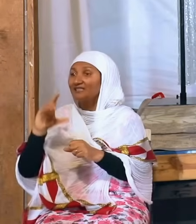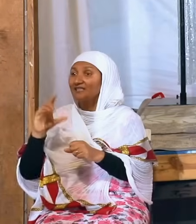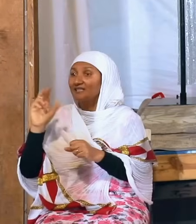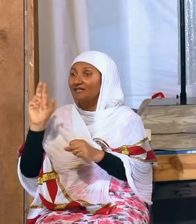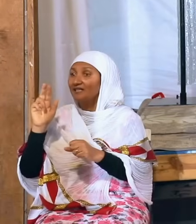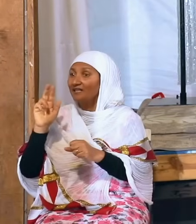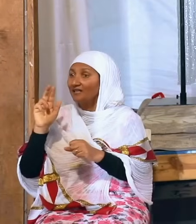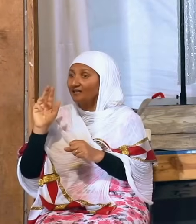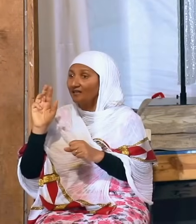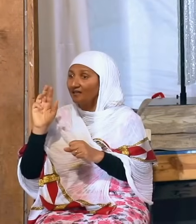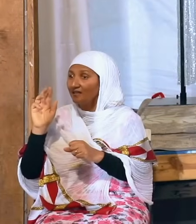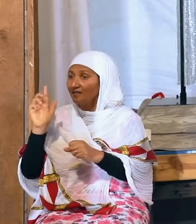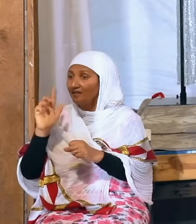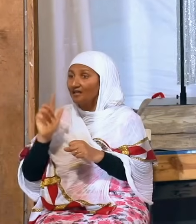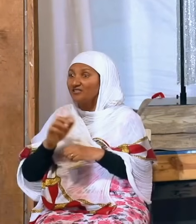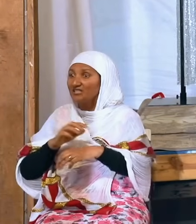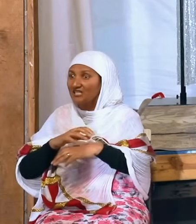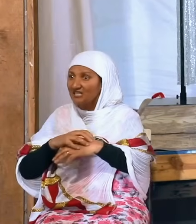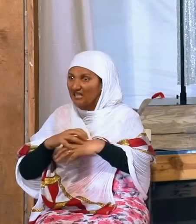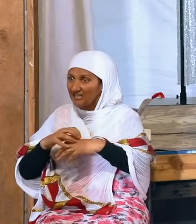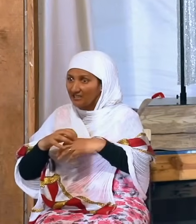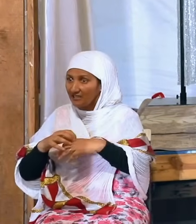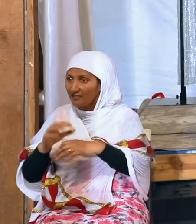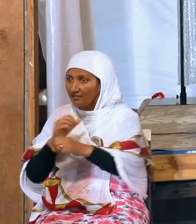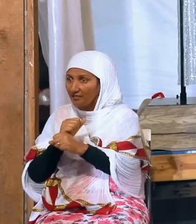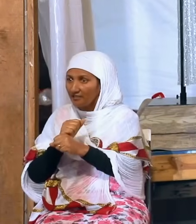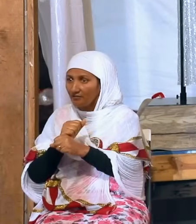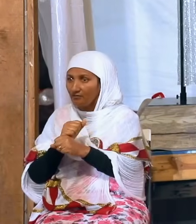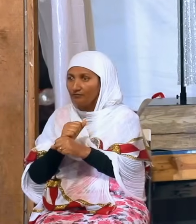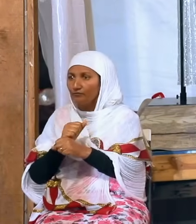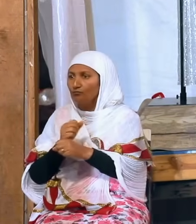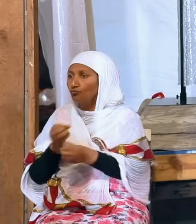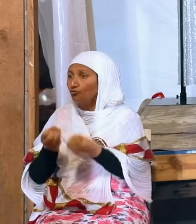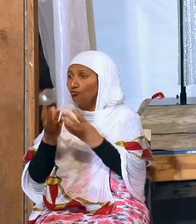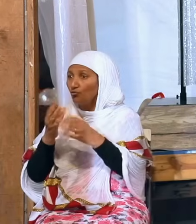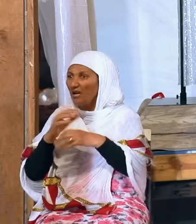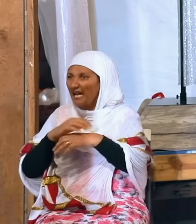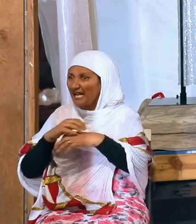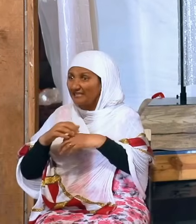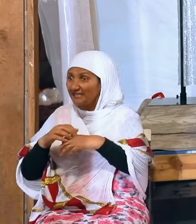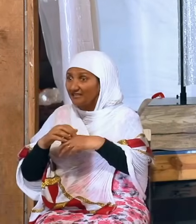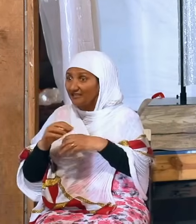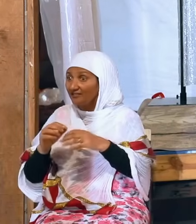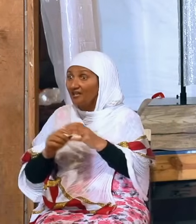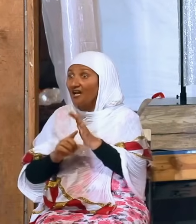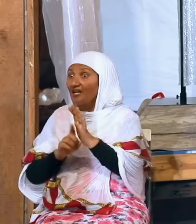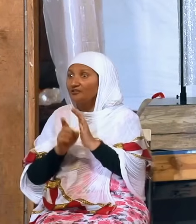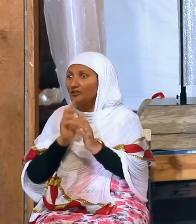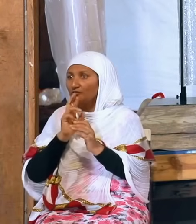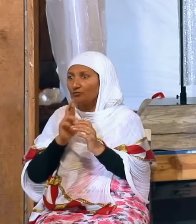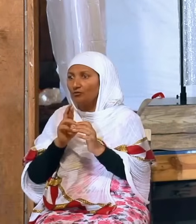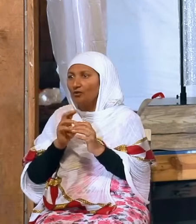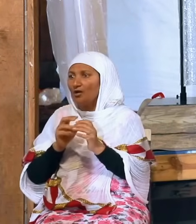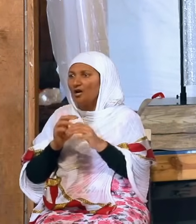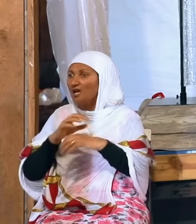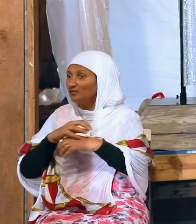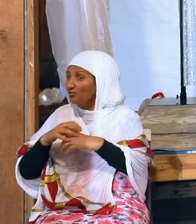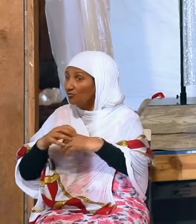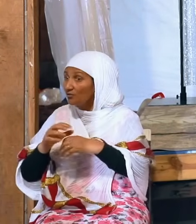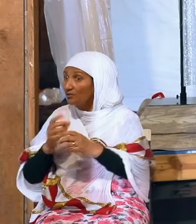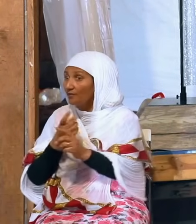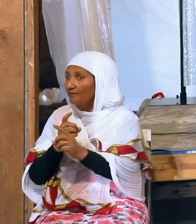ከ10 አመት በኋላ የሁሉም በተረጋጋ መንገድ ለካንሰር ተጋላጮች ናቸው ግን የሚያሳዝነው ካንሰሩ እስከሚፈጠር እንኳን